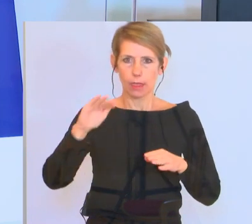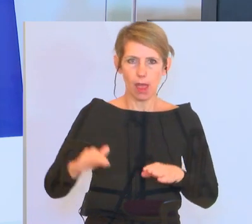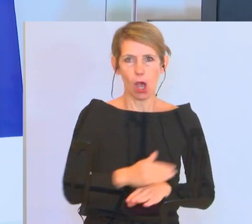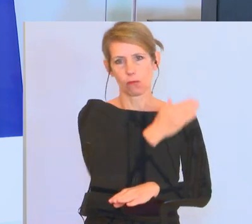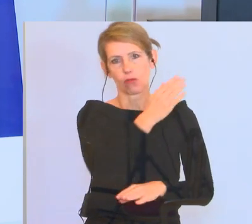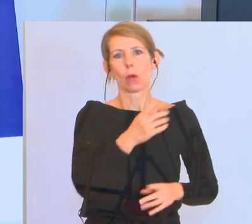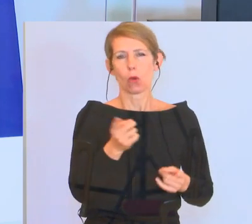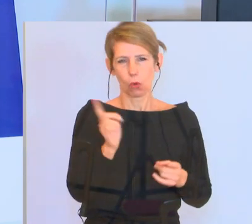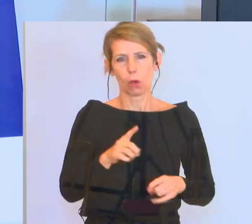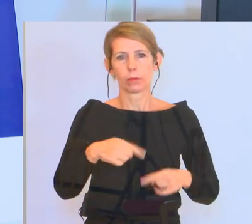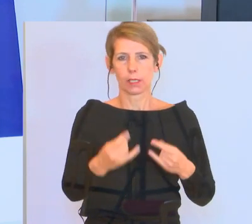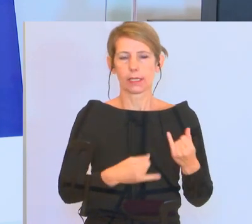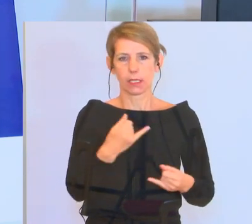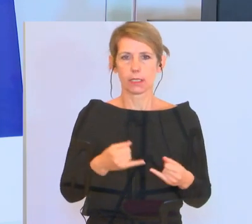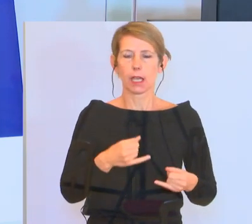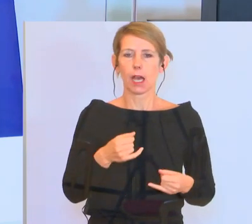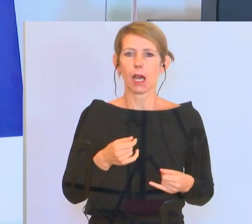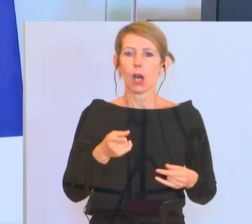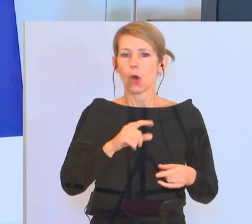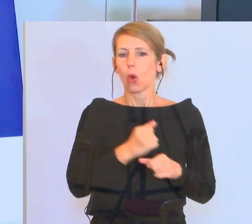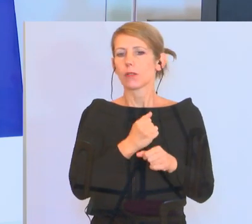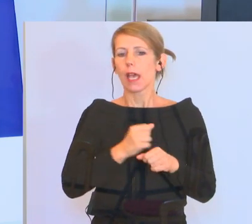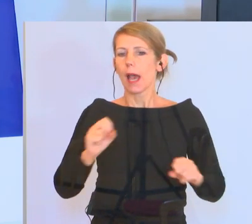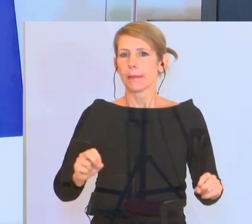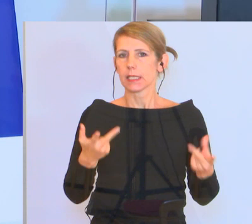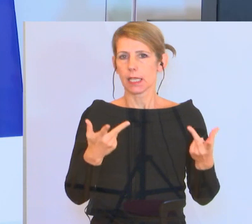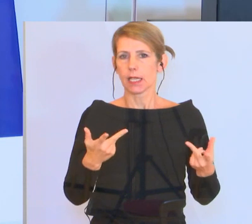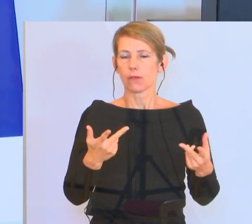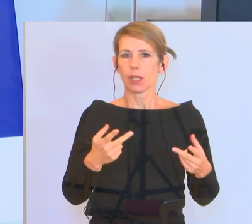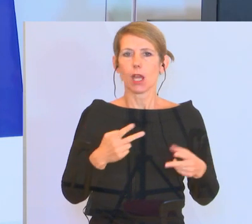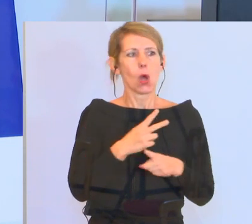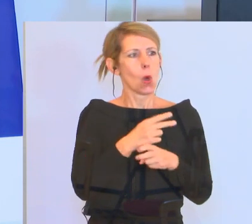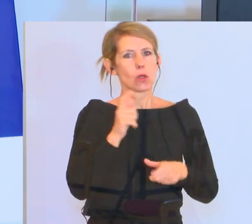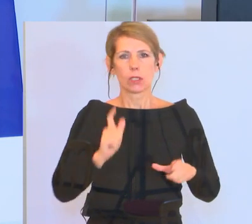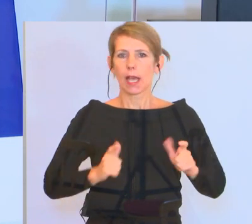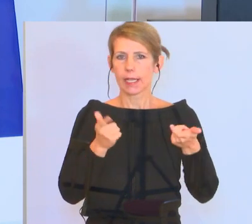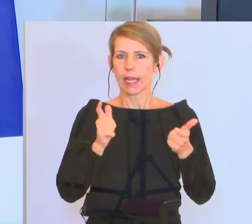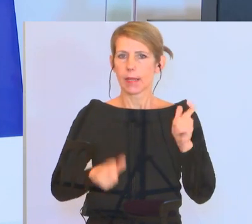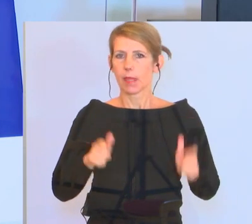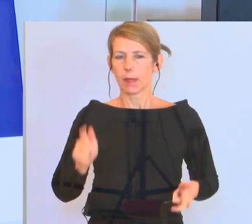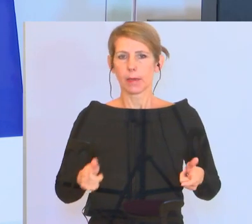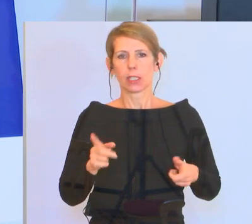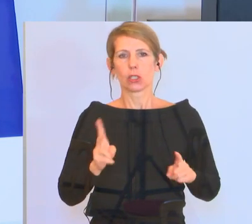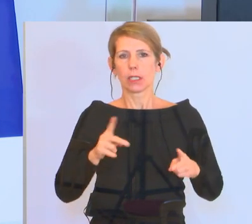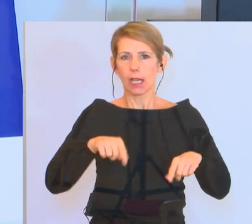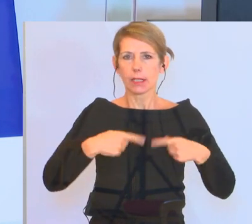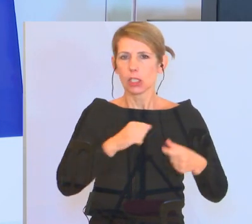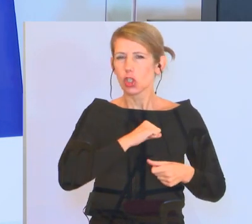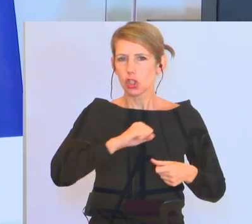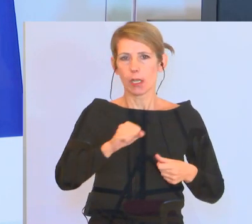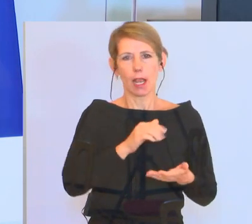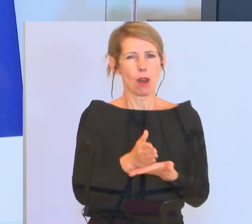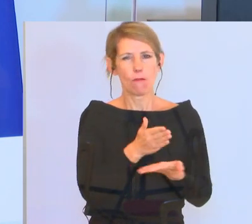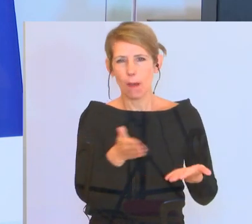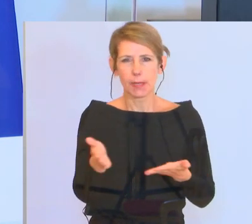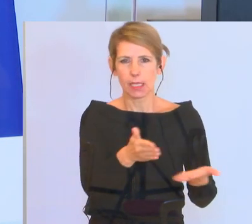zu verzeichnen und unsere Arbeitskräfte, unsere in Österreich lebenden Menschen hier dann auch schnell und bestmöglichst zu